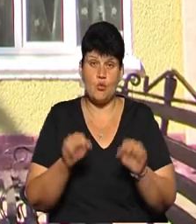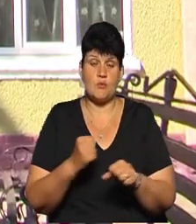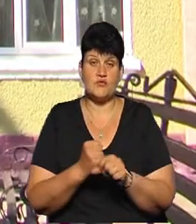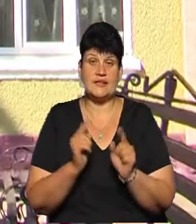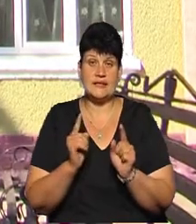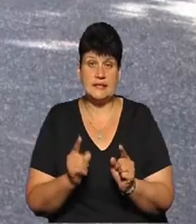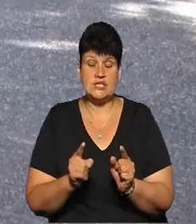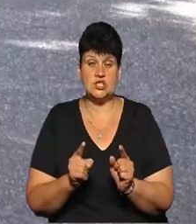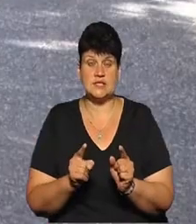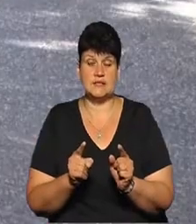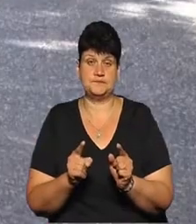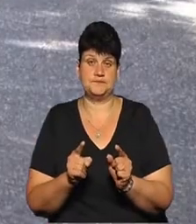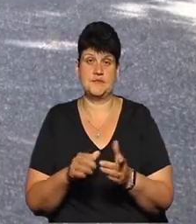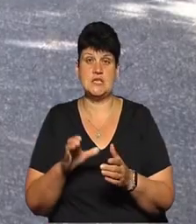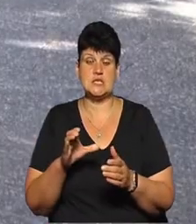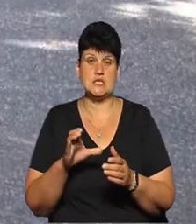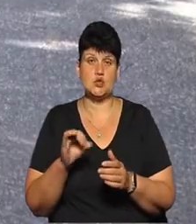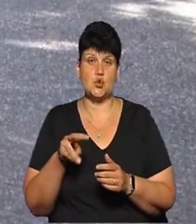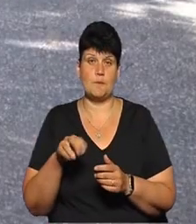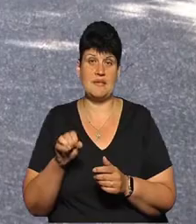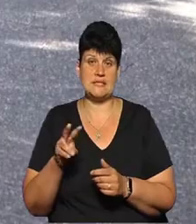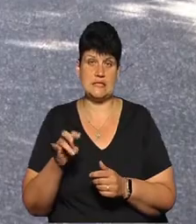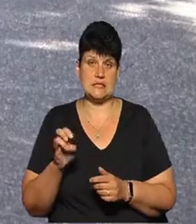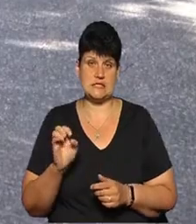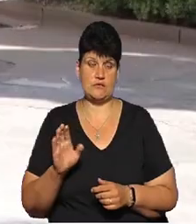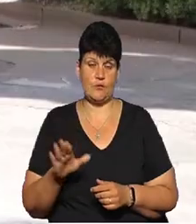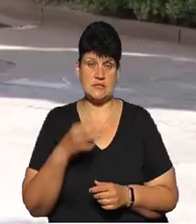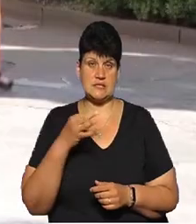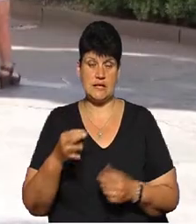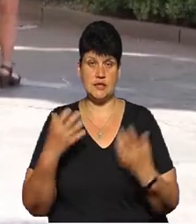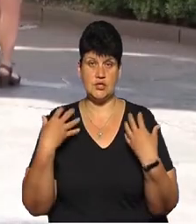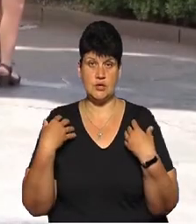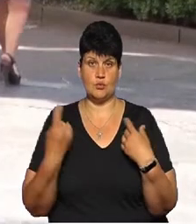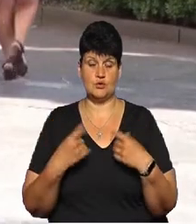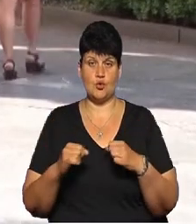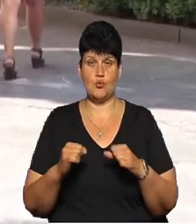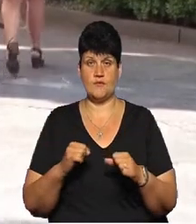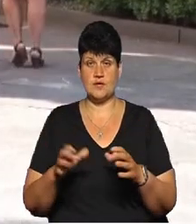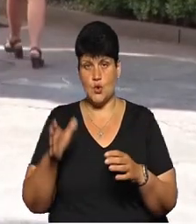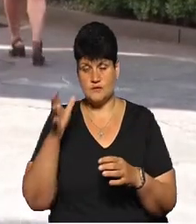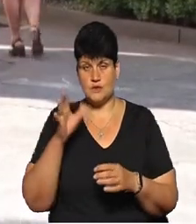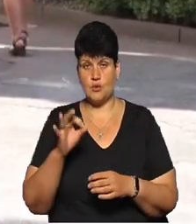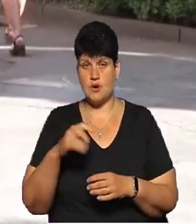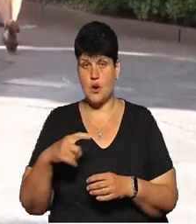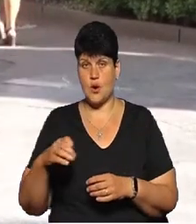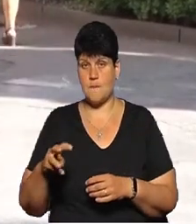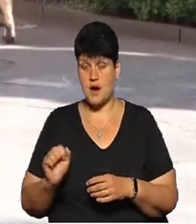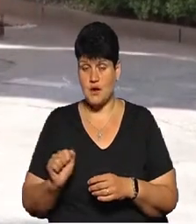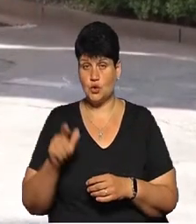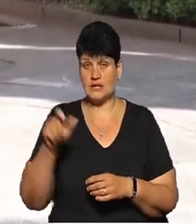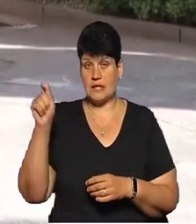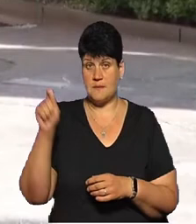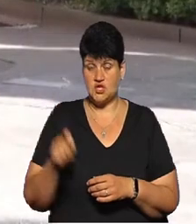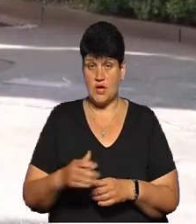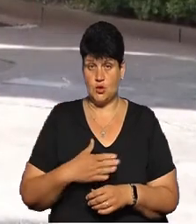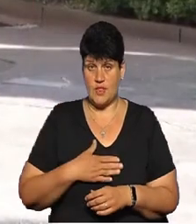сумісництвом, розповіла начальниця обласного управління освіти Ольга Хома. Виникає ситуація, що людина, яка приїжджає до нас,